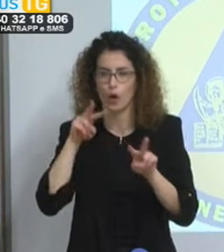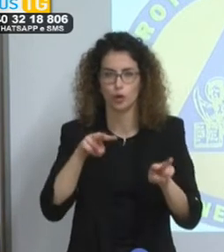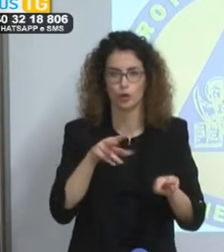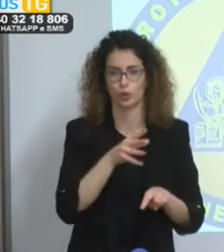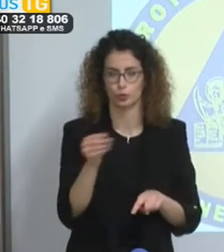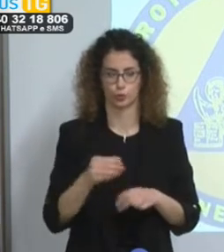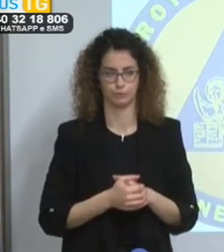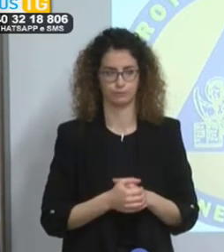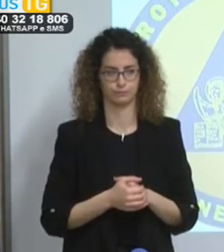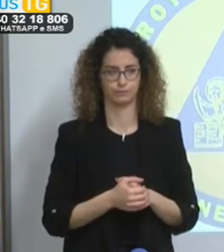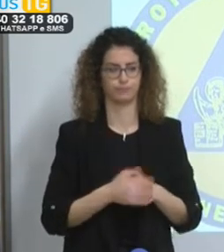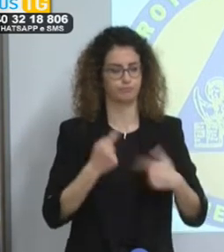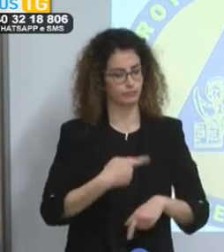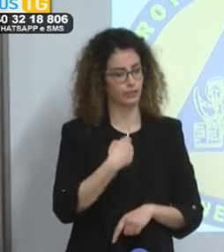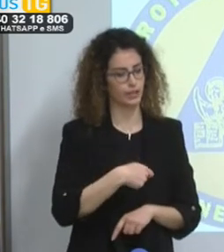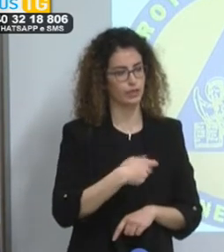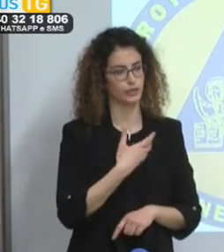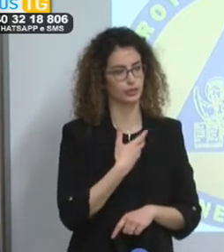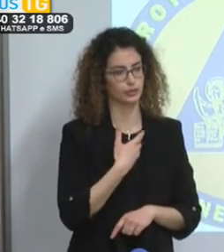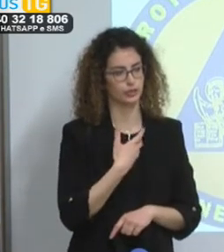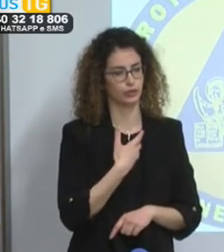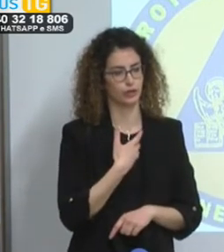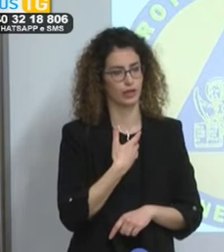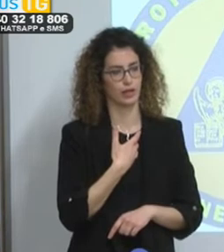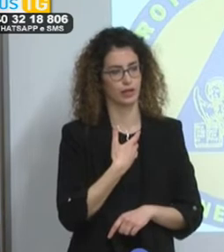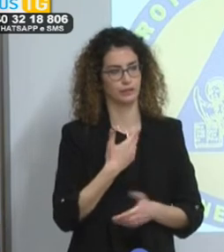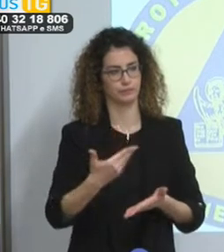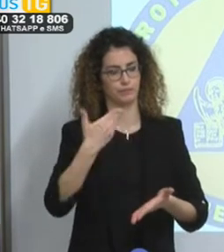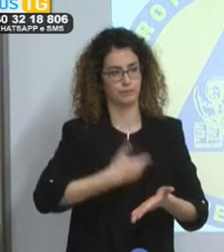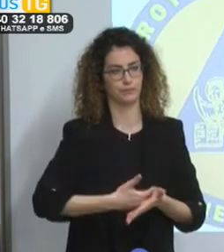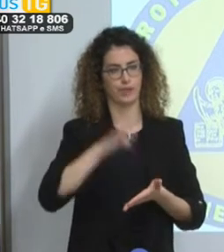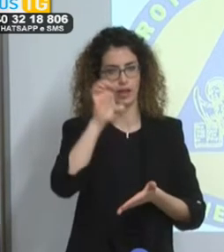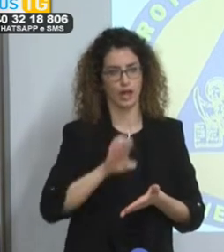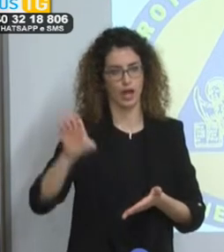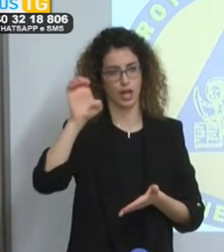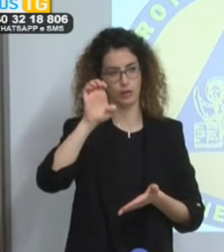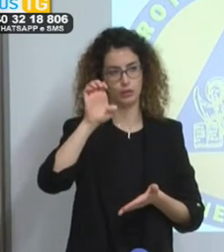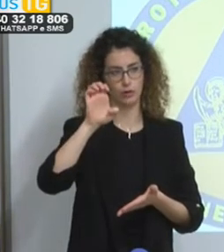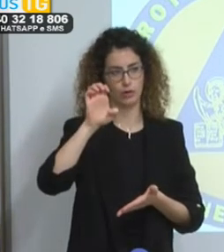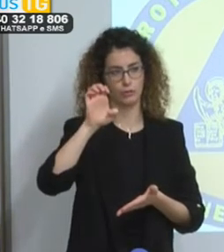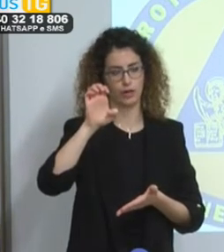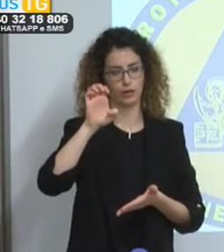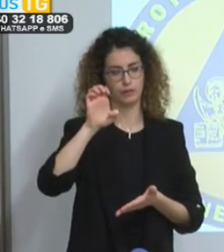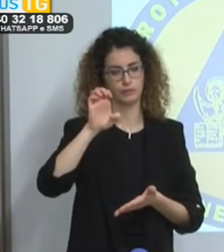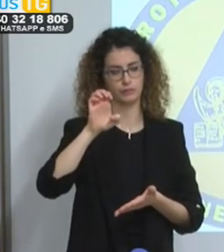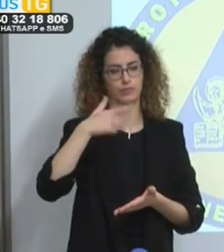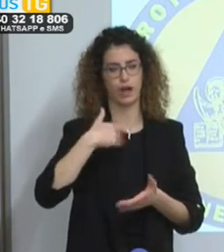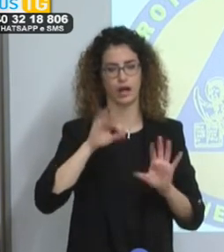Ecco, adesso Presidente, c'è la risoluzione dell'Europa, resa nota oggi, di non rinnovare i